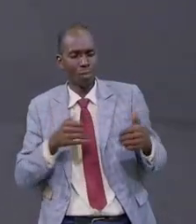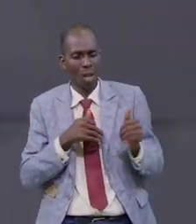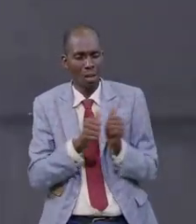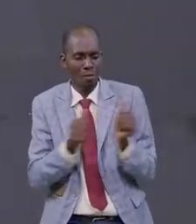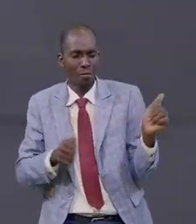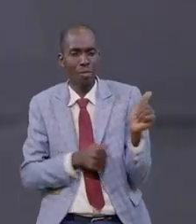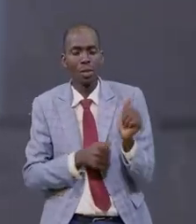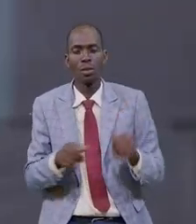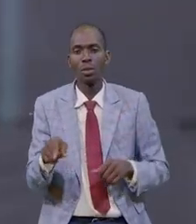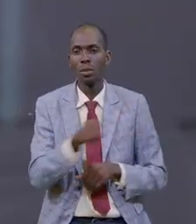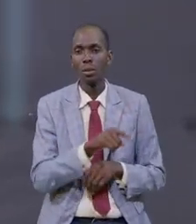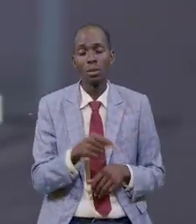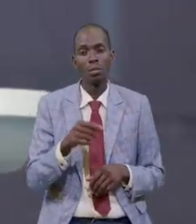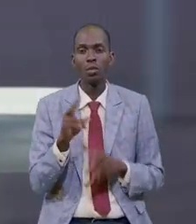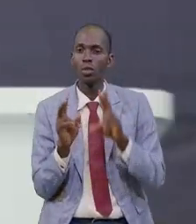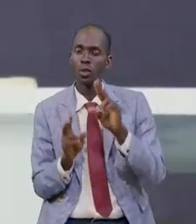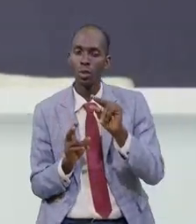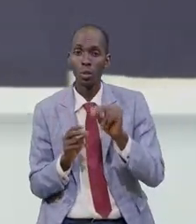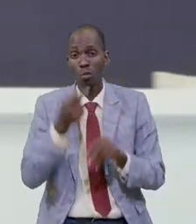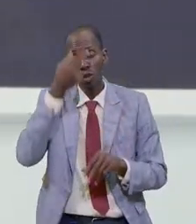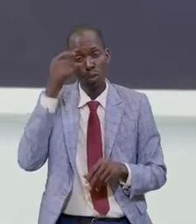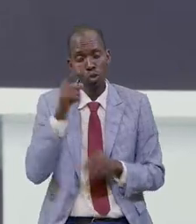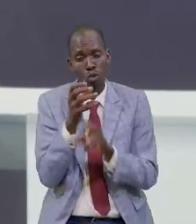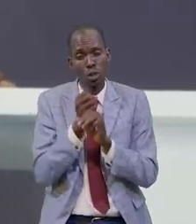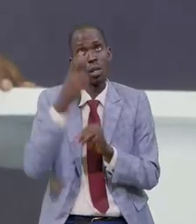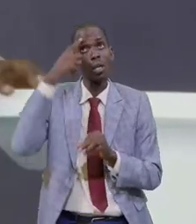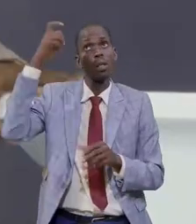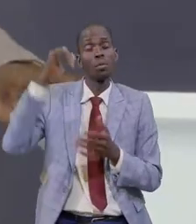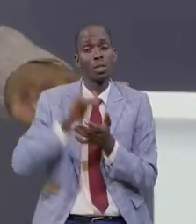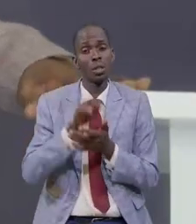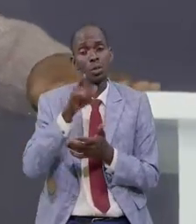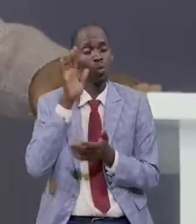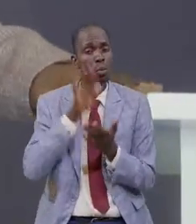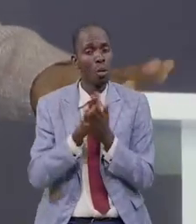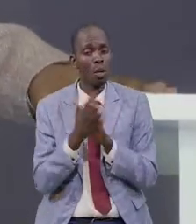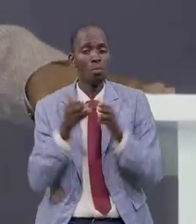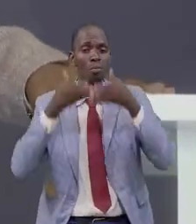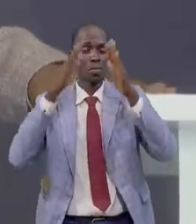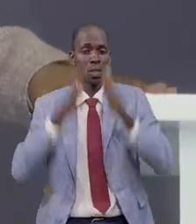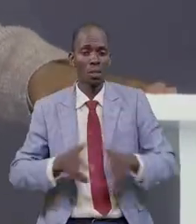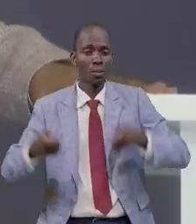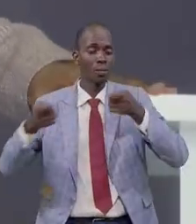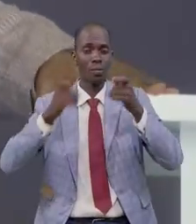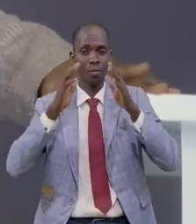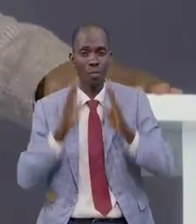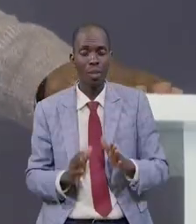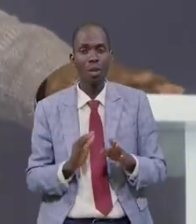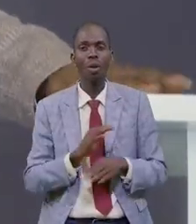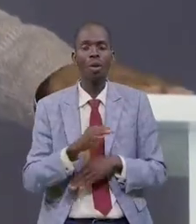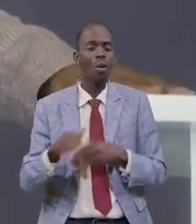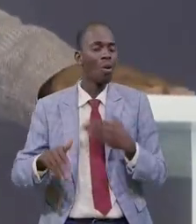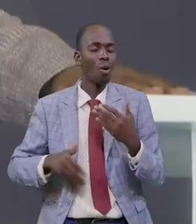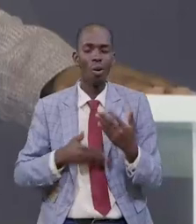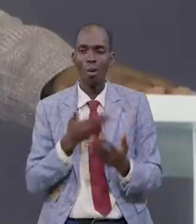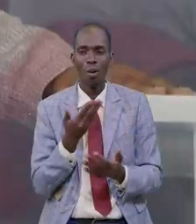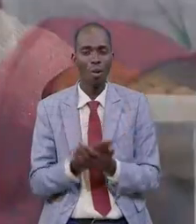règner sur eux le rêve dit tu seras le gouverneur et l'empereur